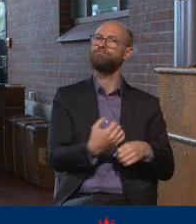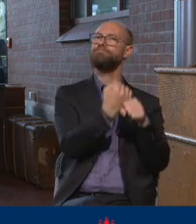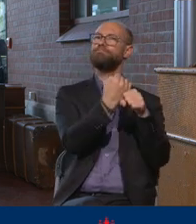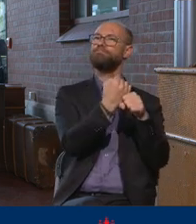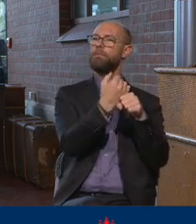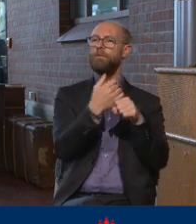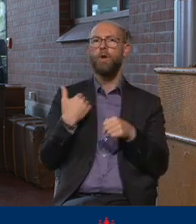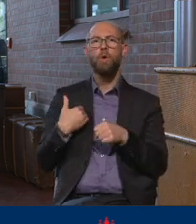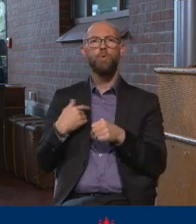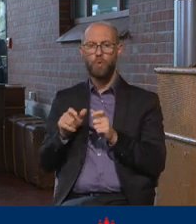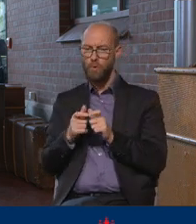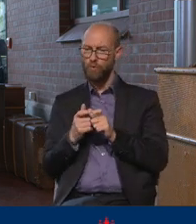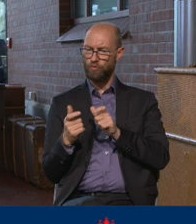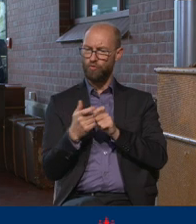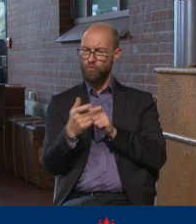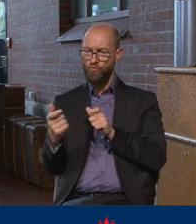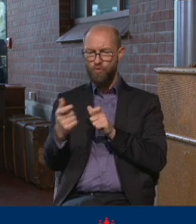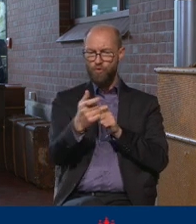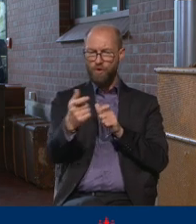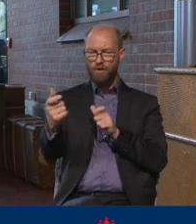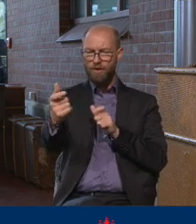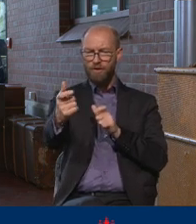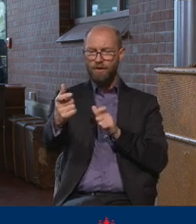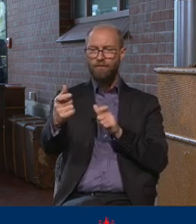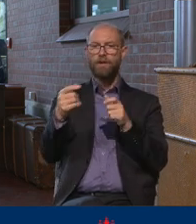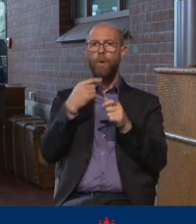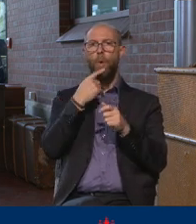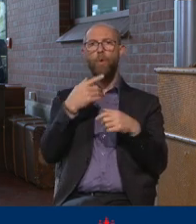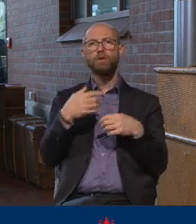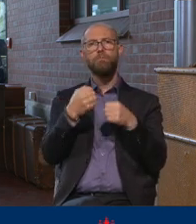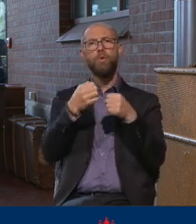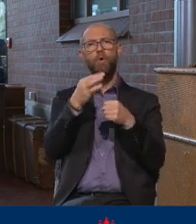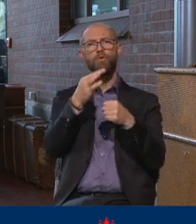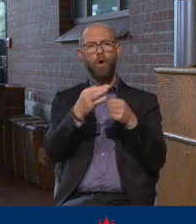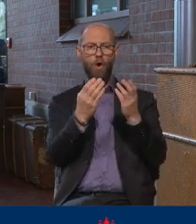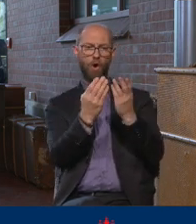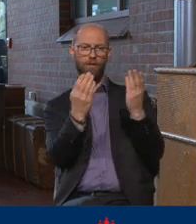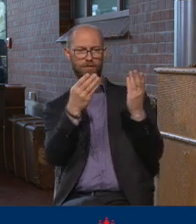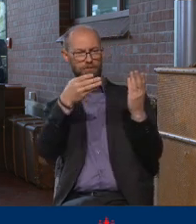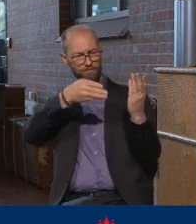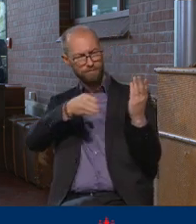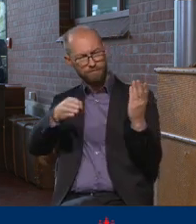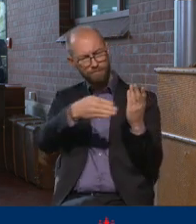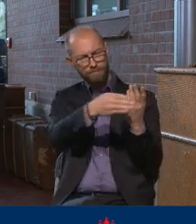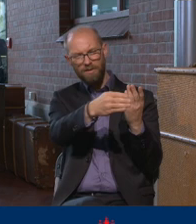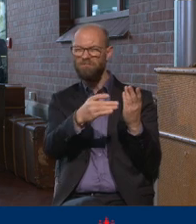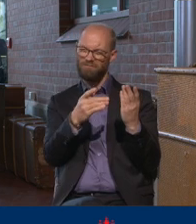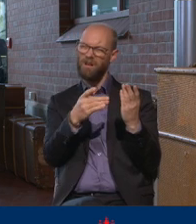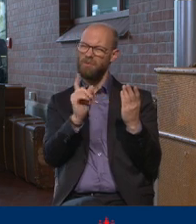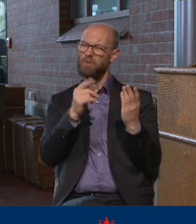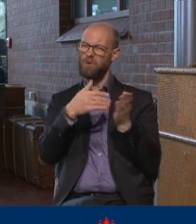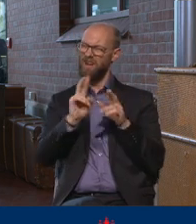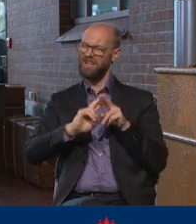geht sozusagen in diesem bereich reinzieht wie man die öffnung durch den durchstich nach rothenburgsort hinbekommt da muss man glaube ich noch ein bisschen arbeiten